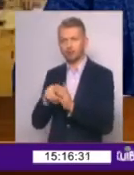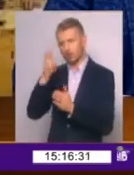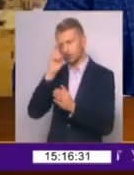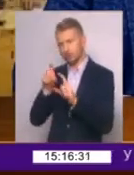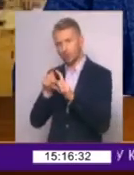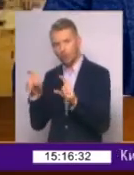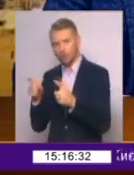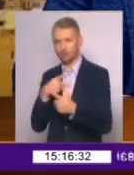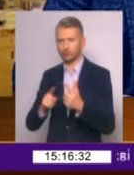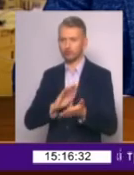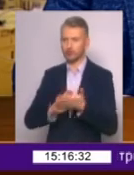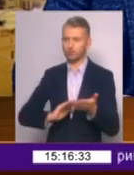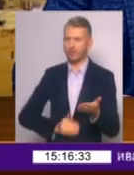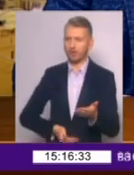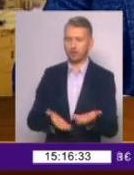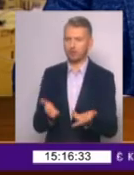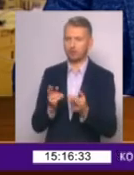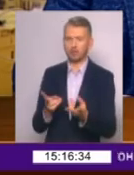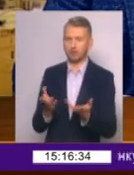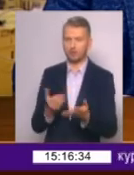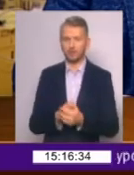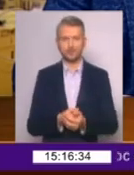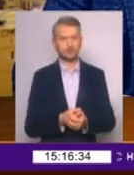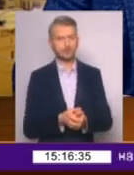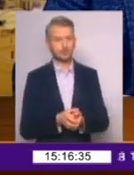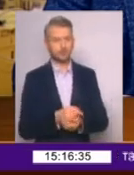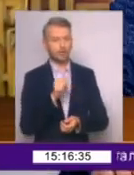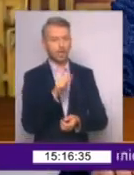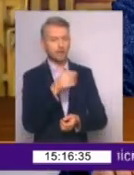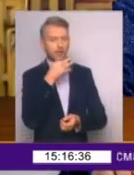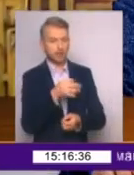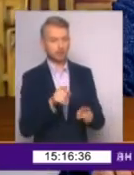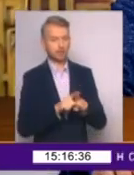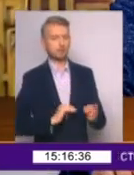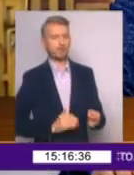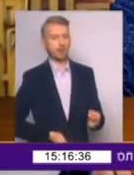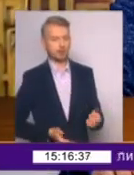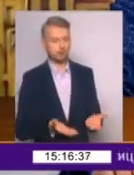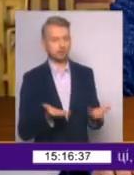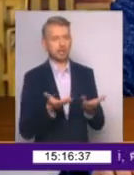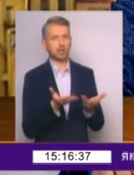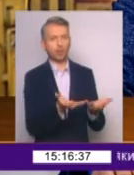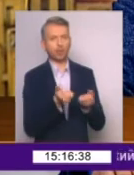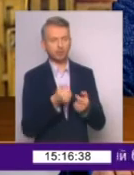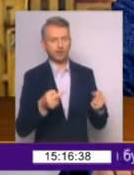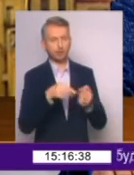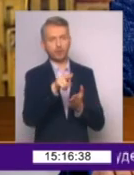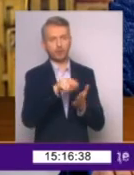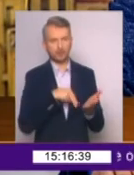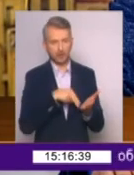Чи він суто приватний? Яким чином там відбувається цей процес? Він, скажімо так, приватний, який отримав відповідну